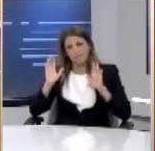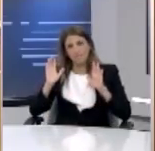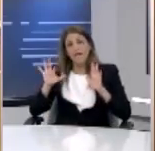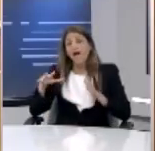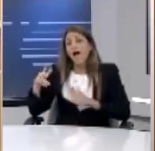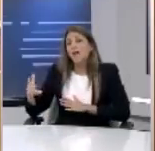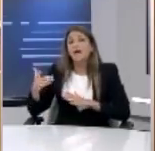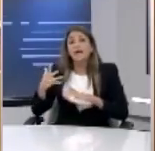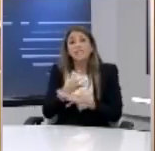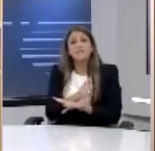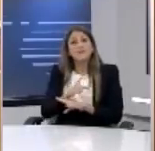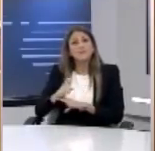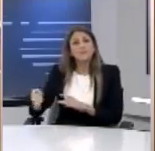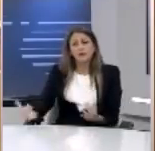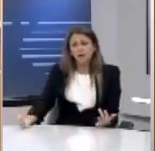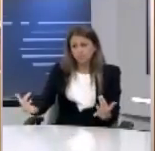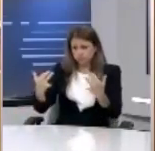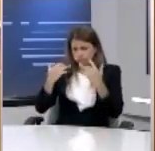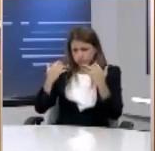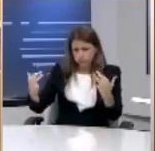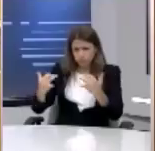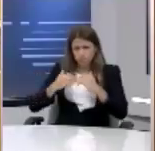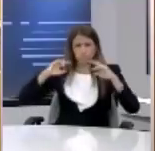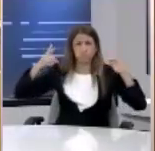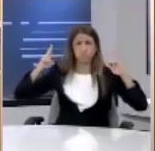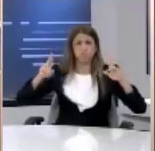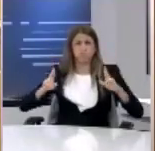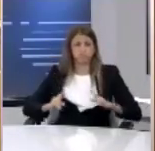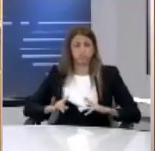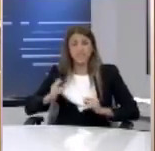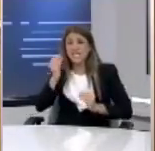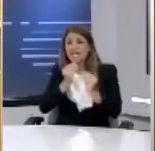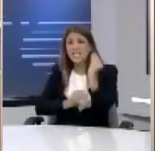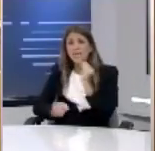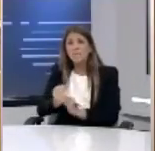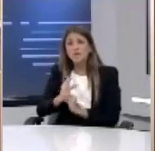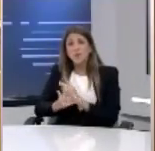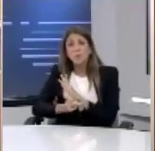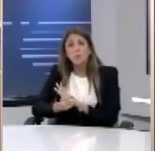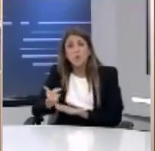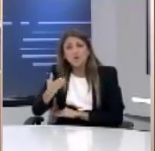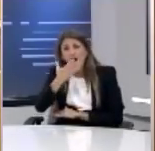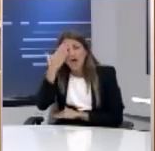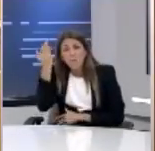κυρίως τους θανάτους αθώων ψυχών στο Αιγαίο. Όσο όμως